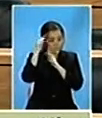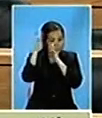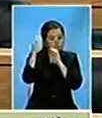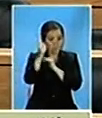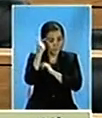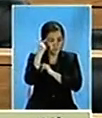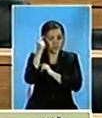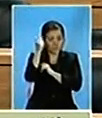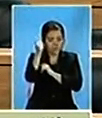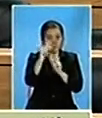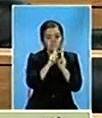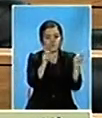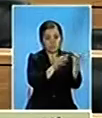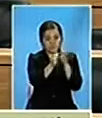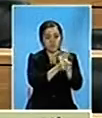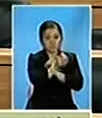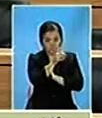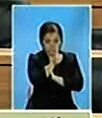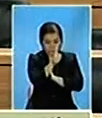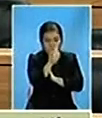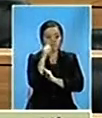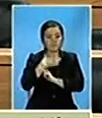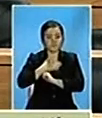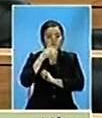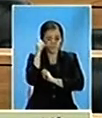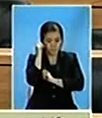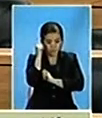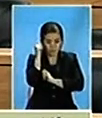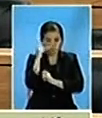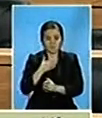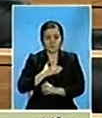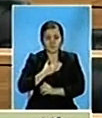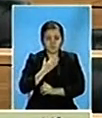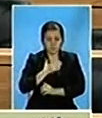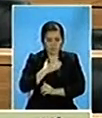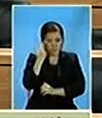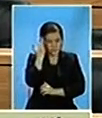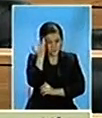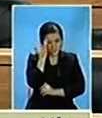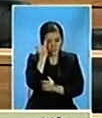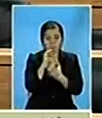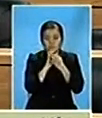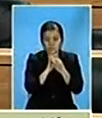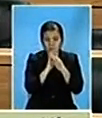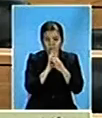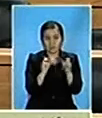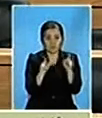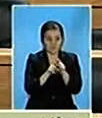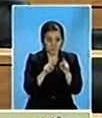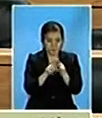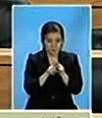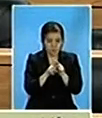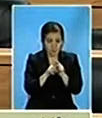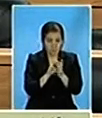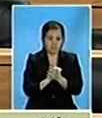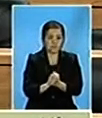มาธิการที่ได้กรุณาชี้แจงนะครับผมก็ยังกังวลนะฮะว่าระหว่างกฎ